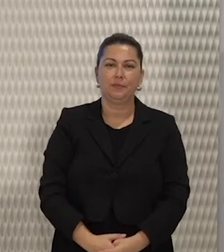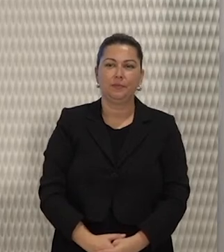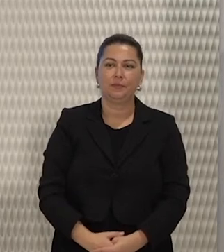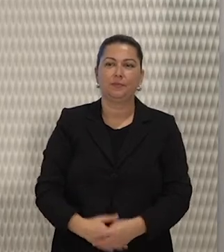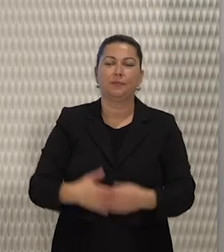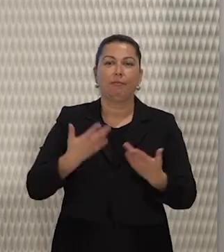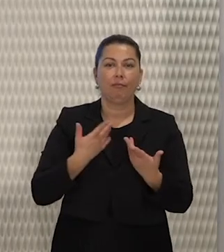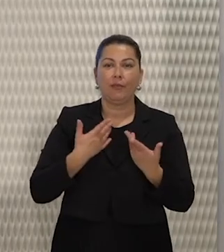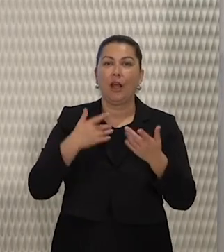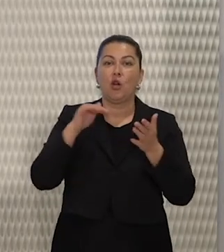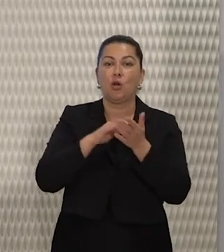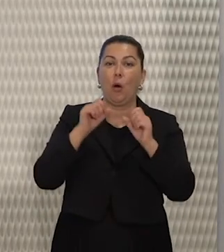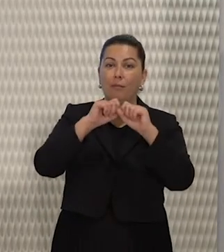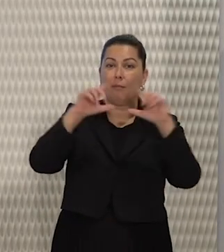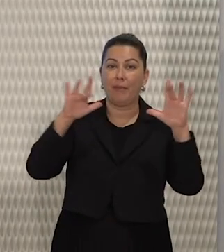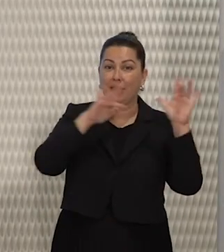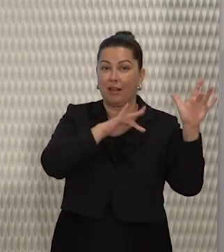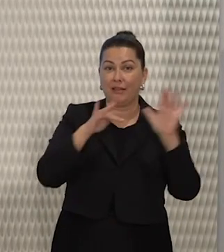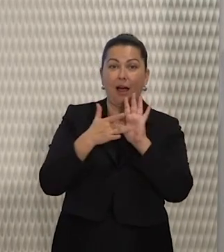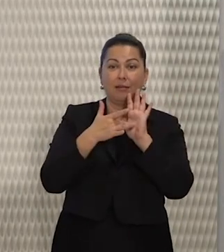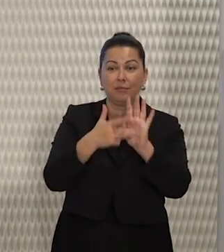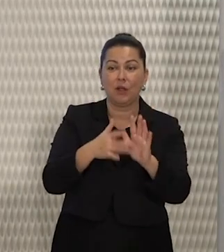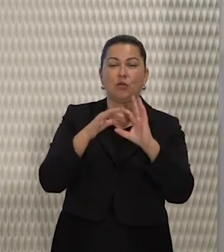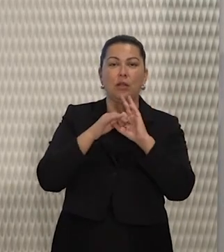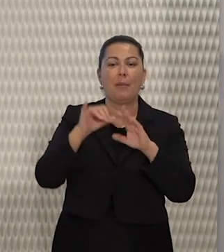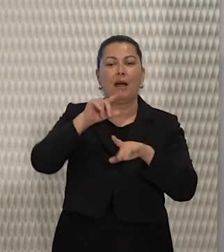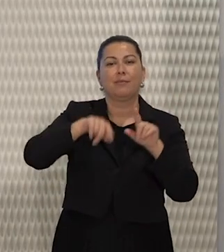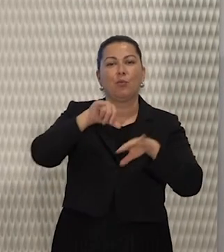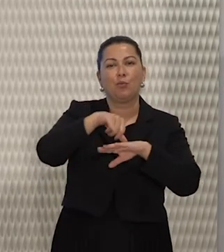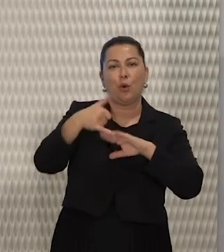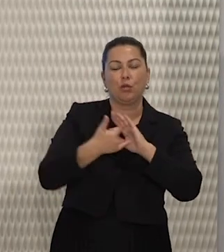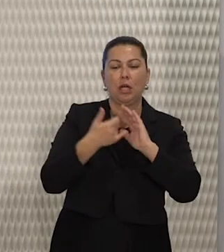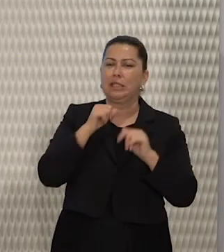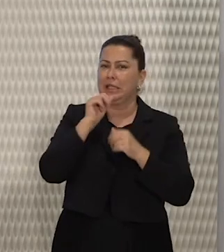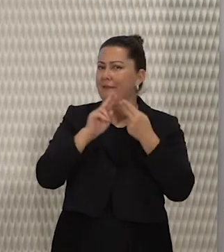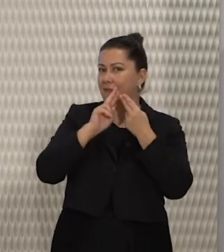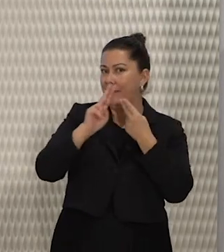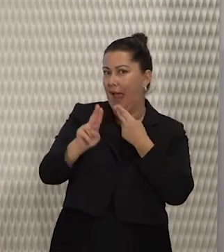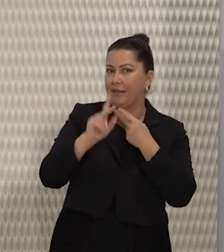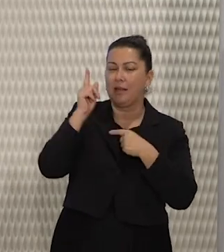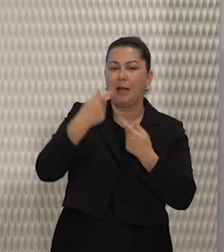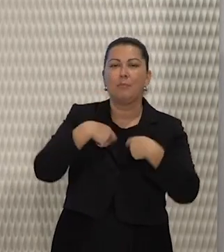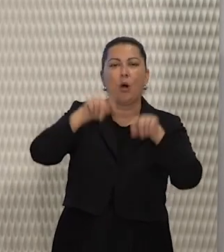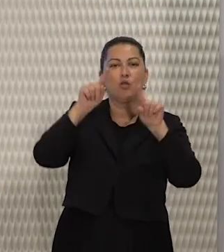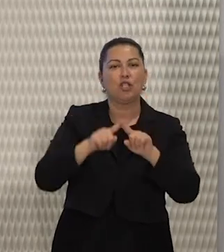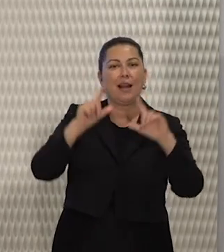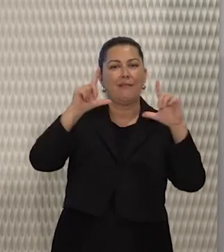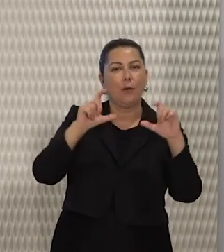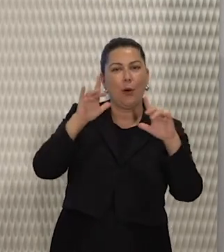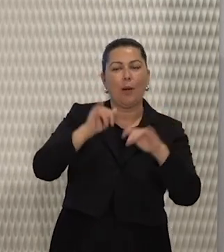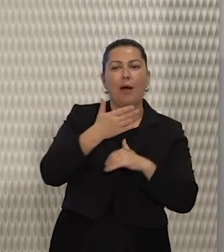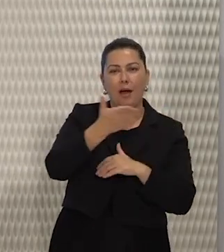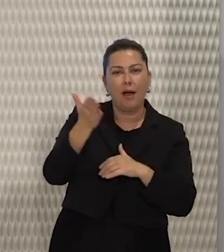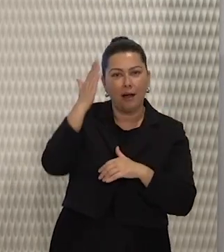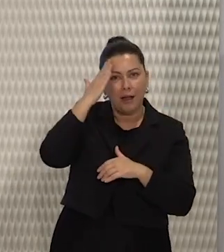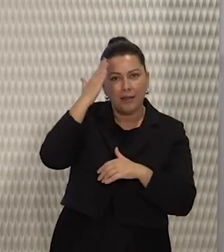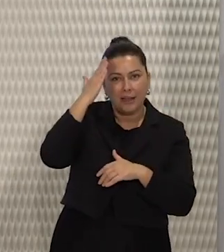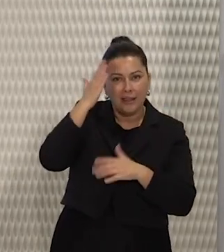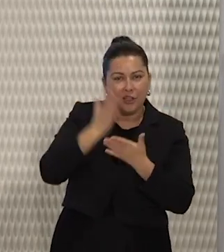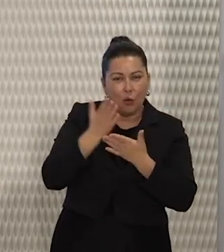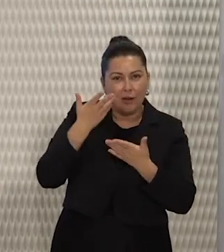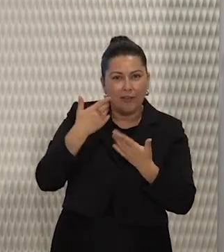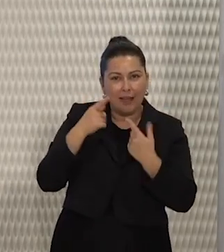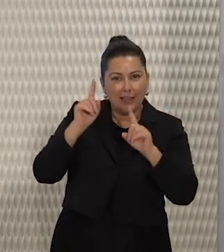Ein kleines Bild habe ich noch mitgebracht aus unseren Projekten. Das ist nämlich nicht weit weg von hier. Das ist nur ein Baustellenfoto, aber ich glaube, es kennen viele im fertigen